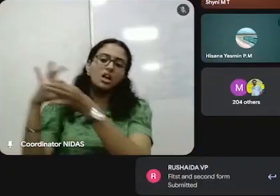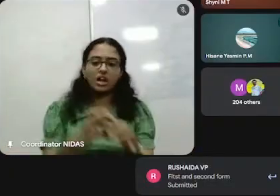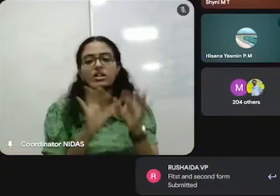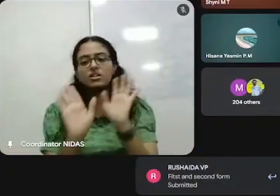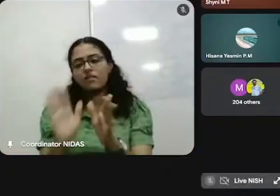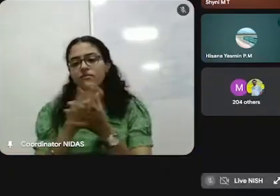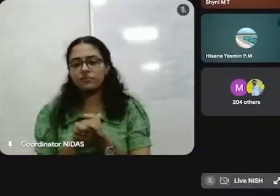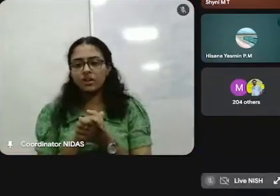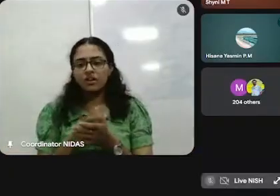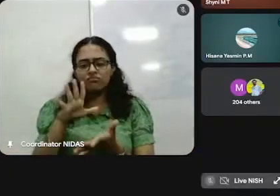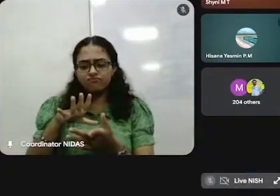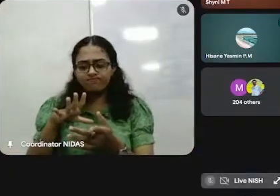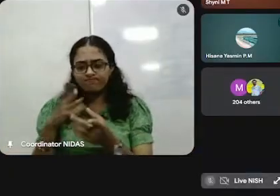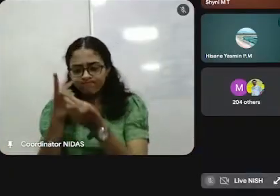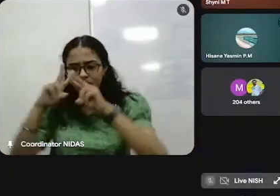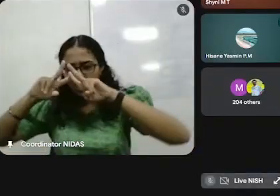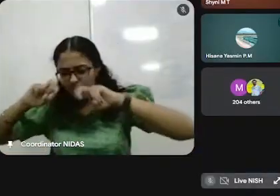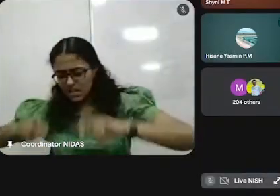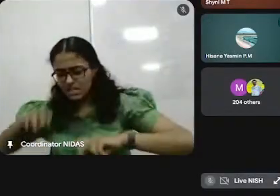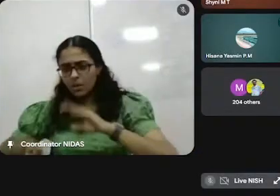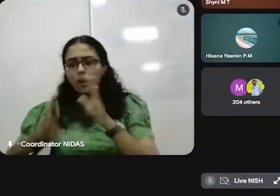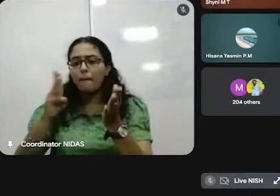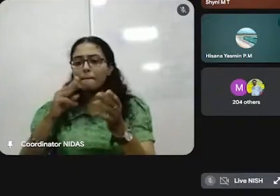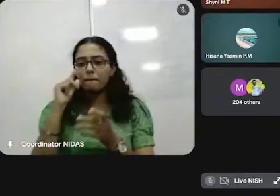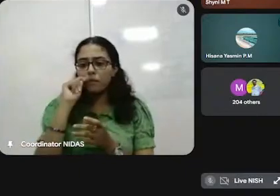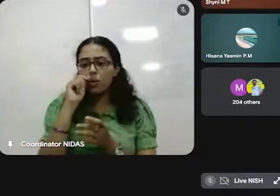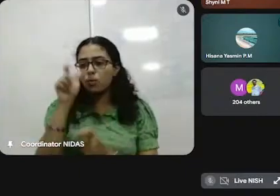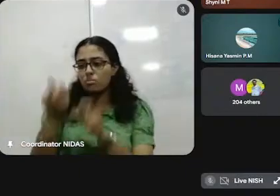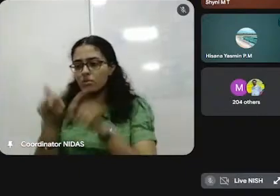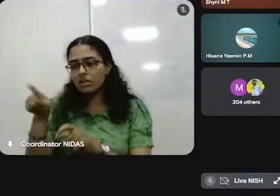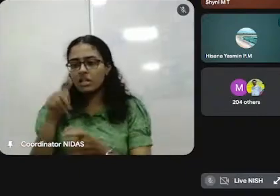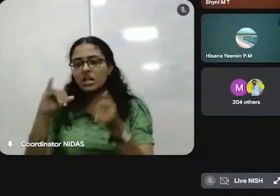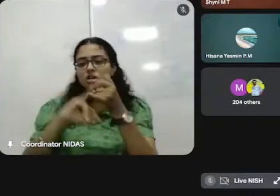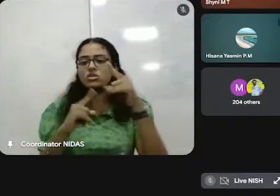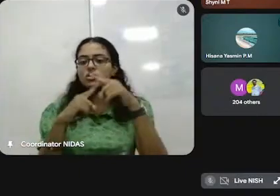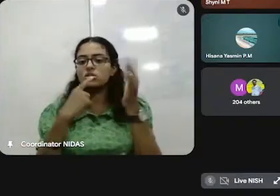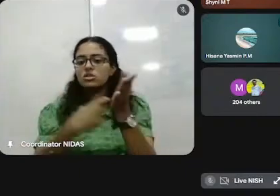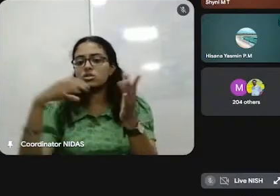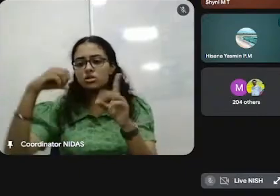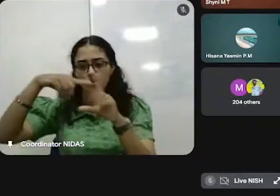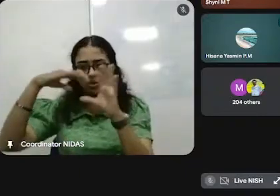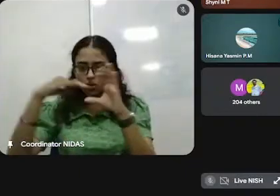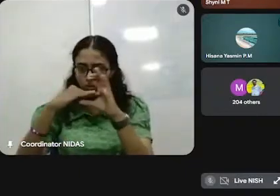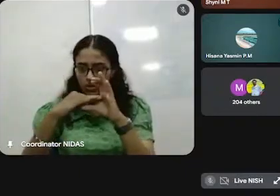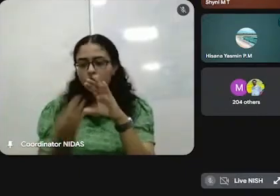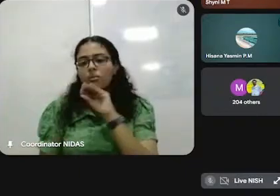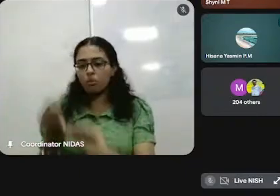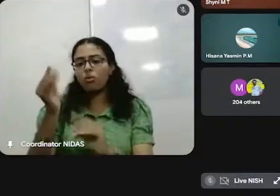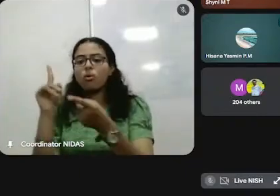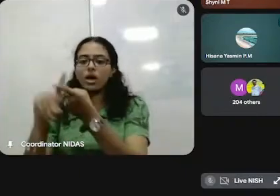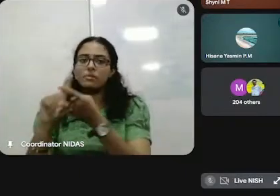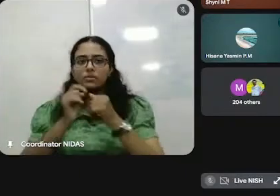ബാധിക്കും. പഠനപ്രകാരം മെയിൽസിന് സ്ട്രോക്ക് വരാനുള്ള സാധ്യതകൾ കൂടുതലാണെന്നാണ് പഠനം പറഞ്ഞിരിക്കുന്നത്.